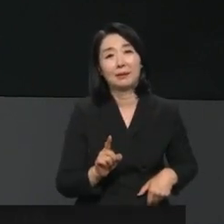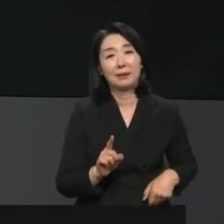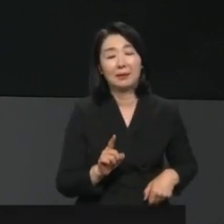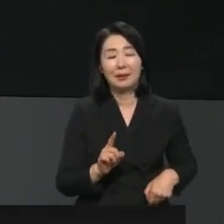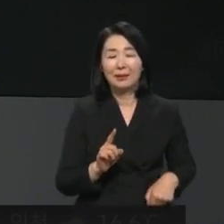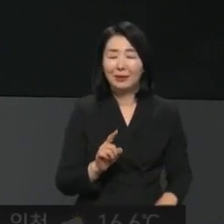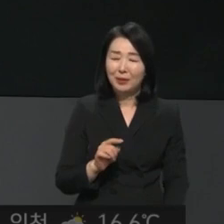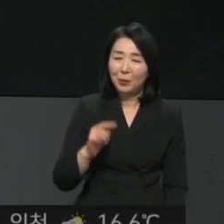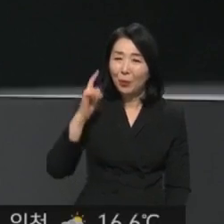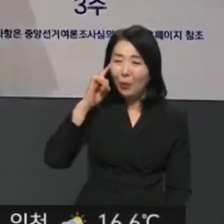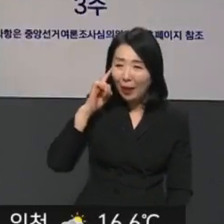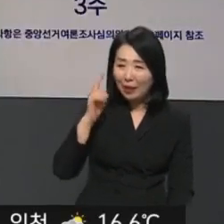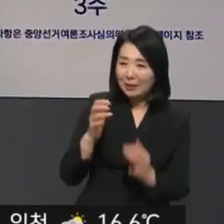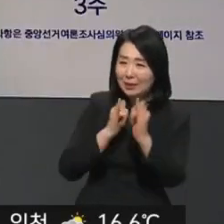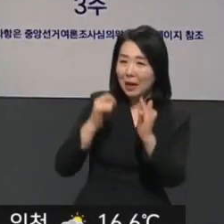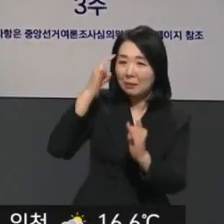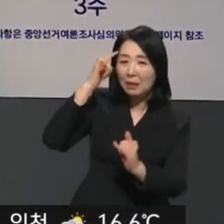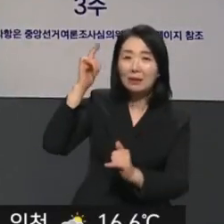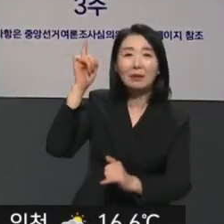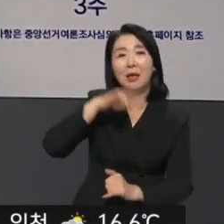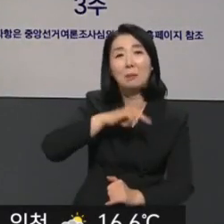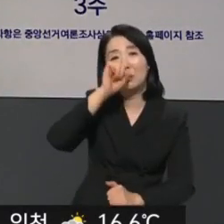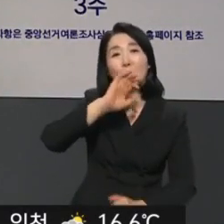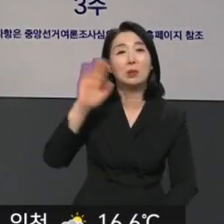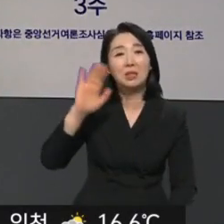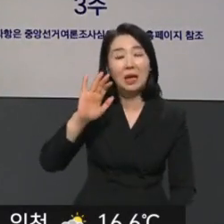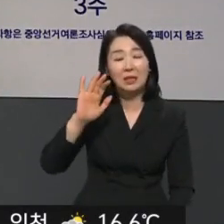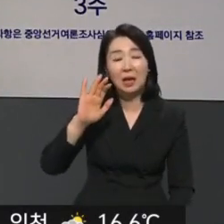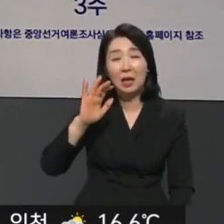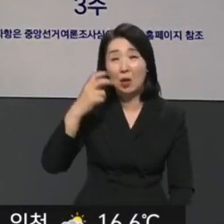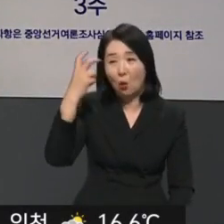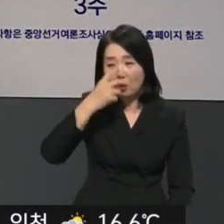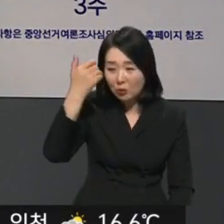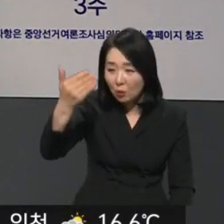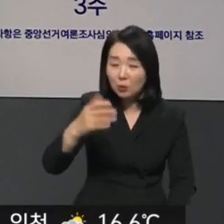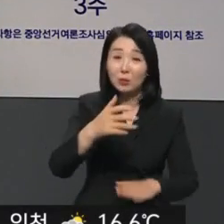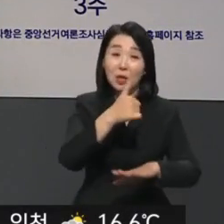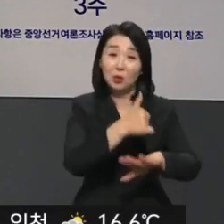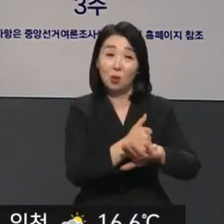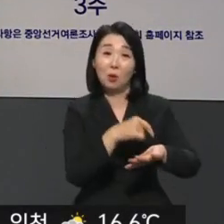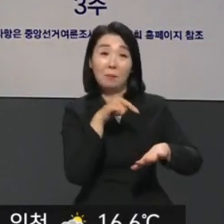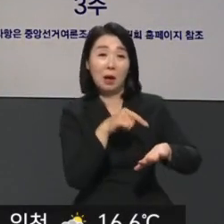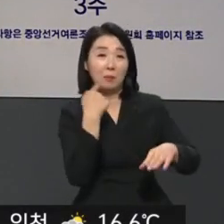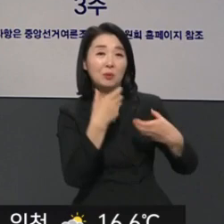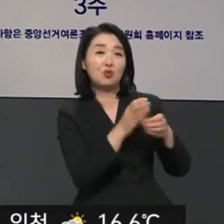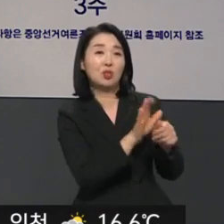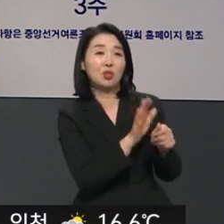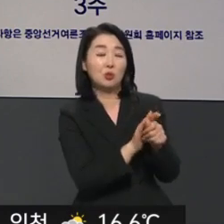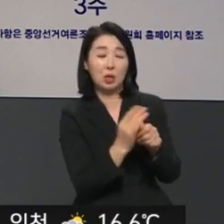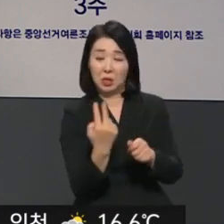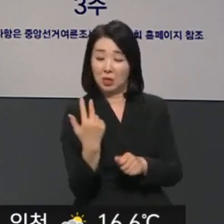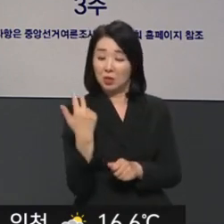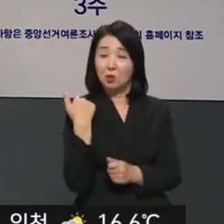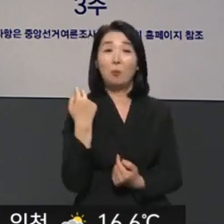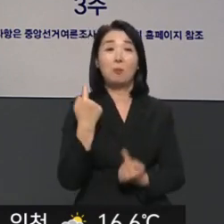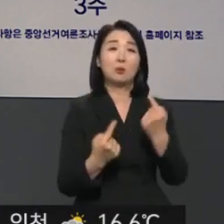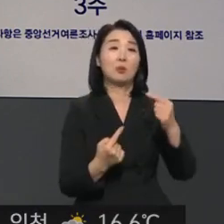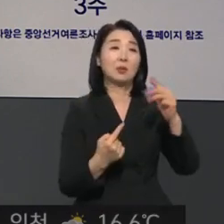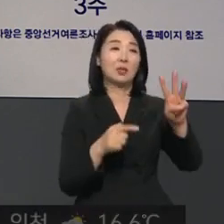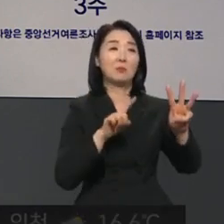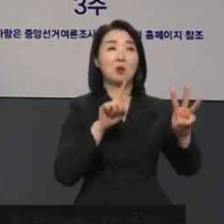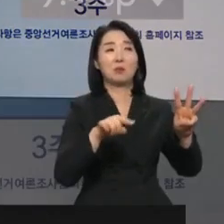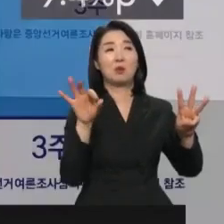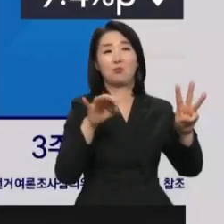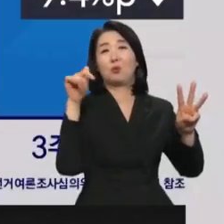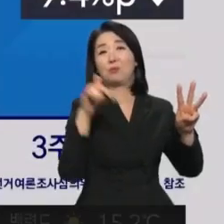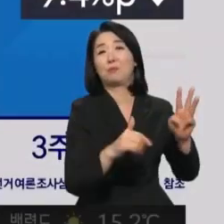여론이 계속 나빠지고 있기 때문인데요. 오늘 리얼미터가 발표한 여론조사에서 민주당 지지율은 지난주보다 3.1%포인트